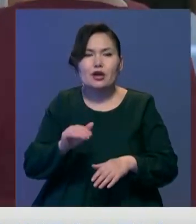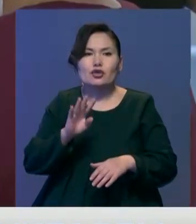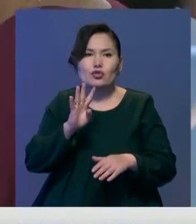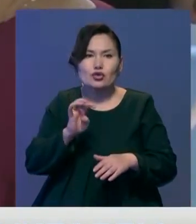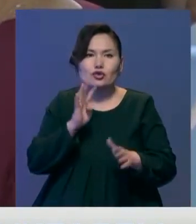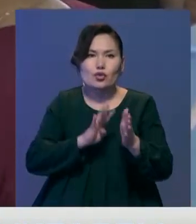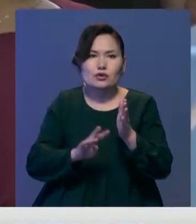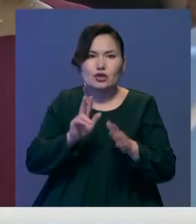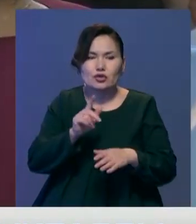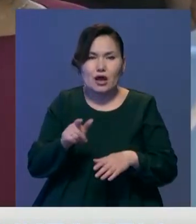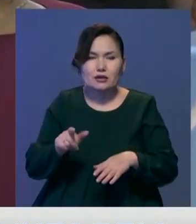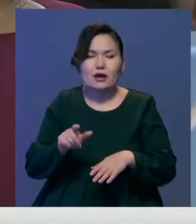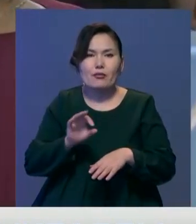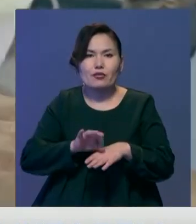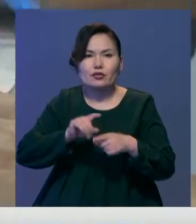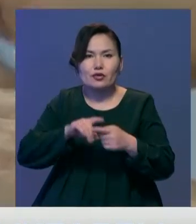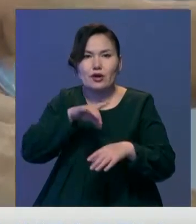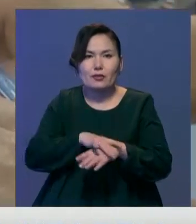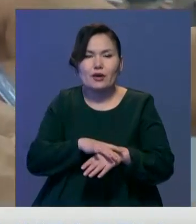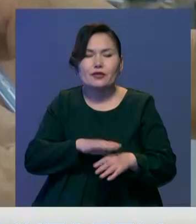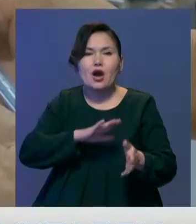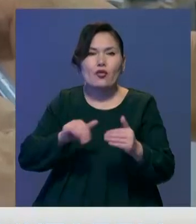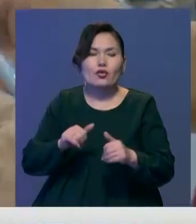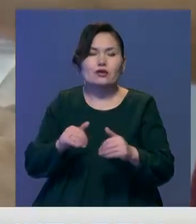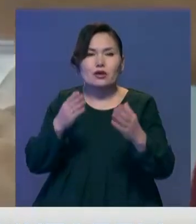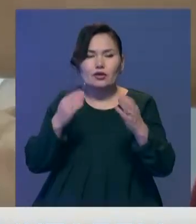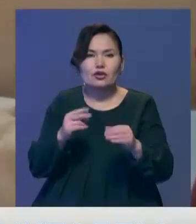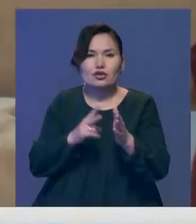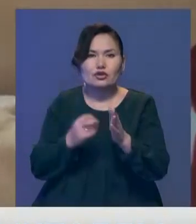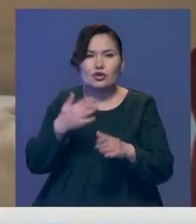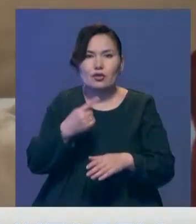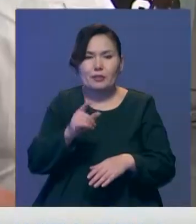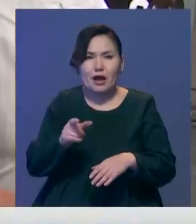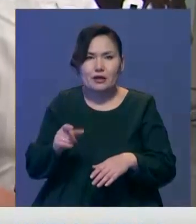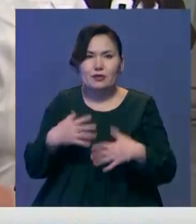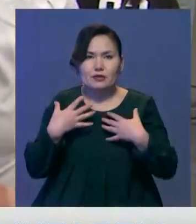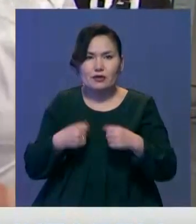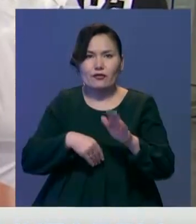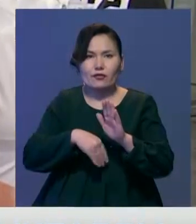161493-ке жетті. Өткен тәулікте 751 науқас коронавирустан жазылып шыққан.